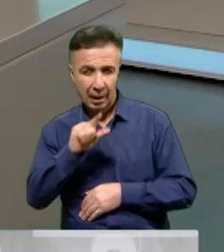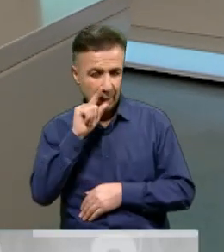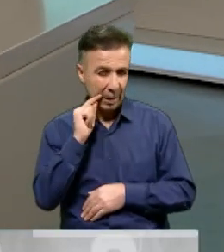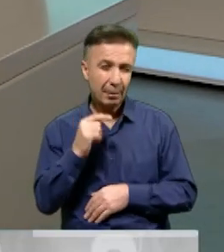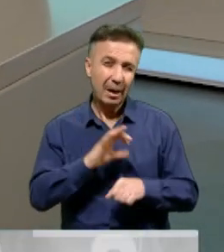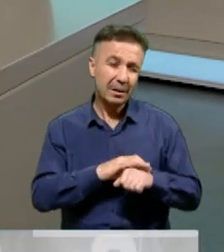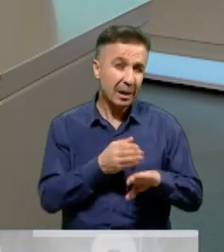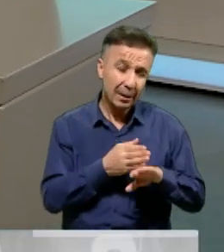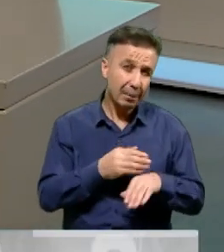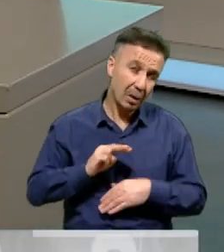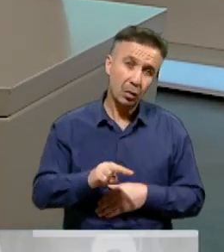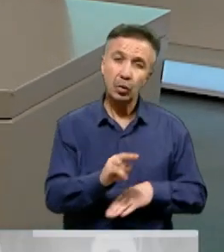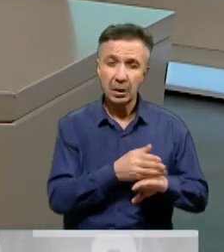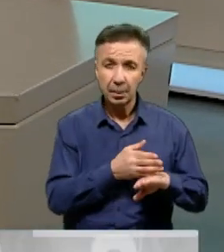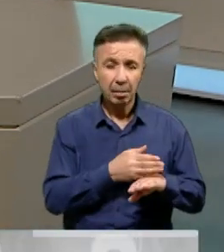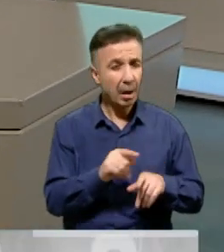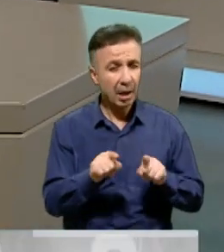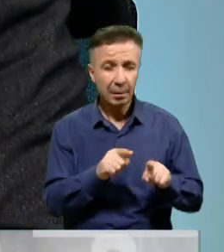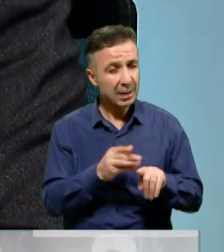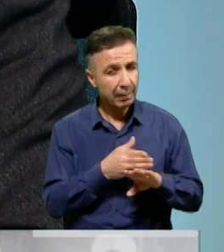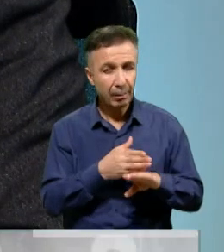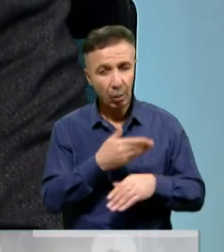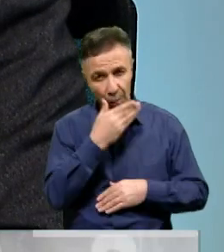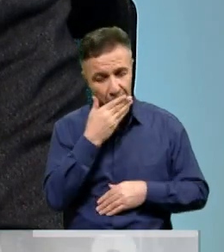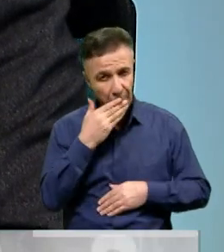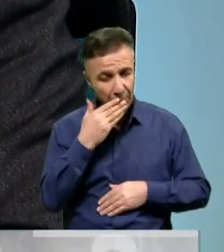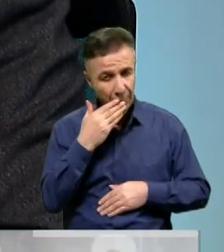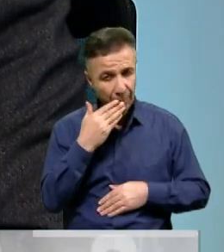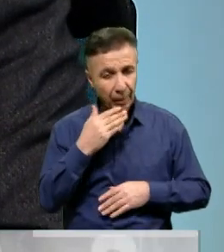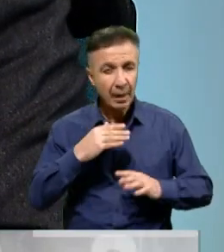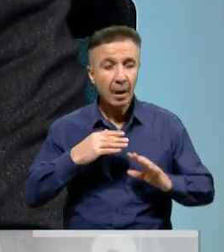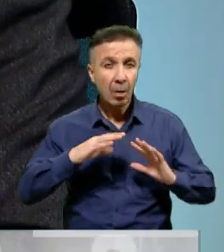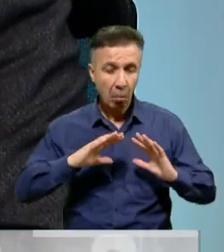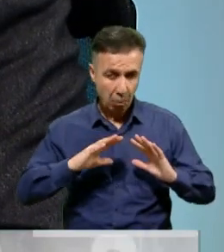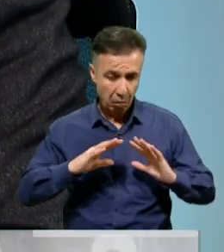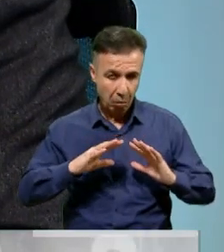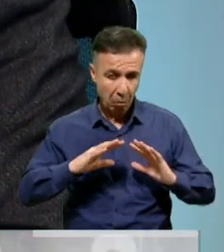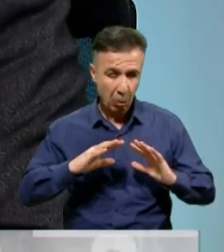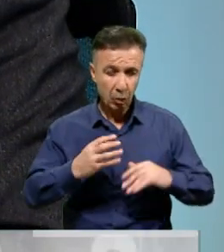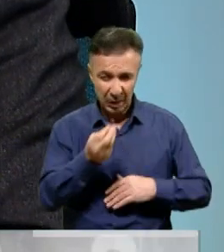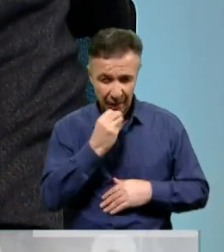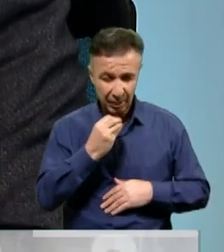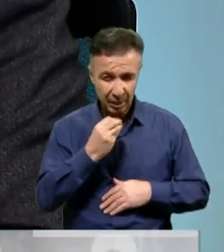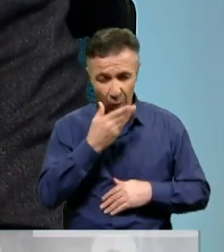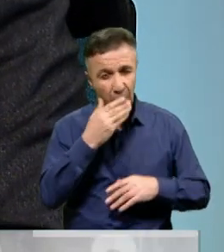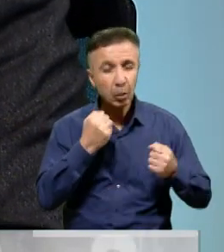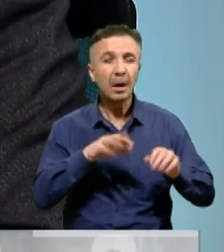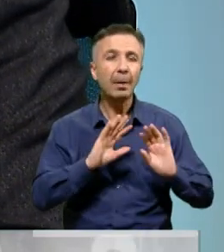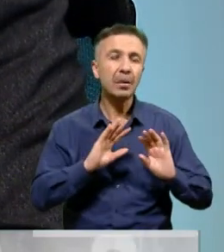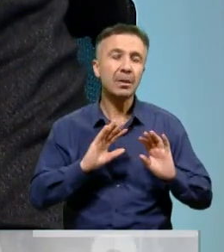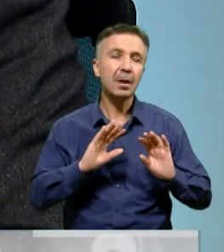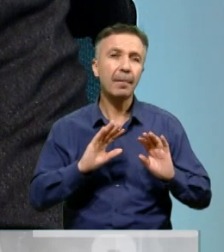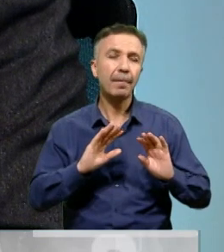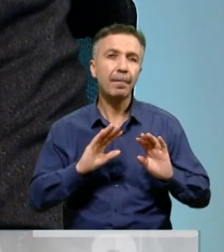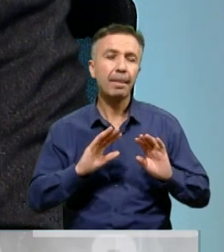sebebiyle, bir yolculuk sebebiyle veya herhangi bir sebepten dolayı orucunu yemişse ya da tutamamışsa kesinlikle